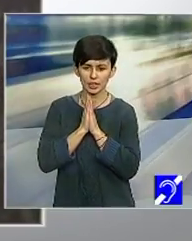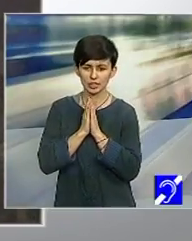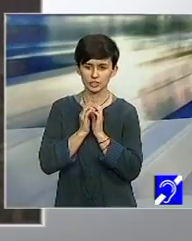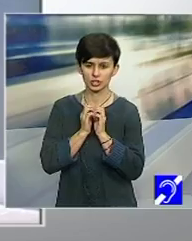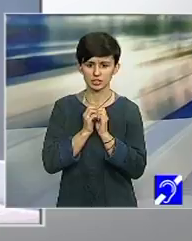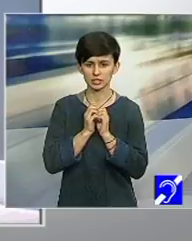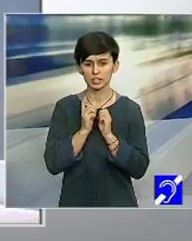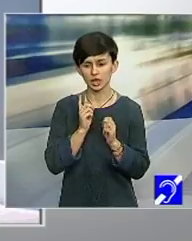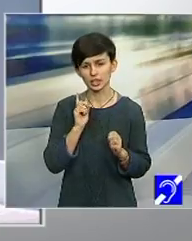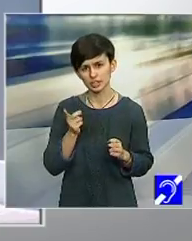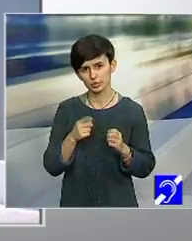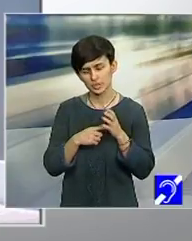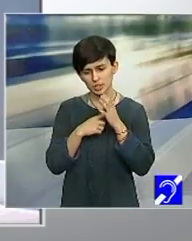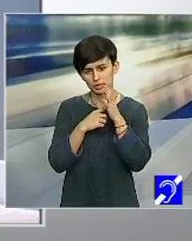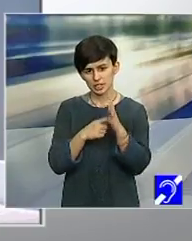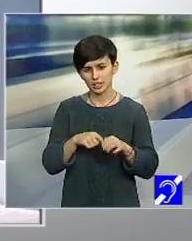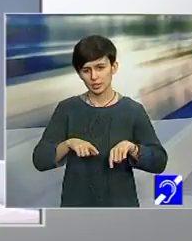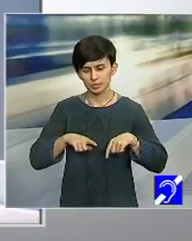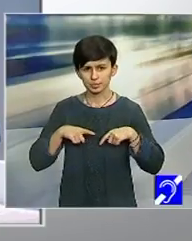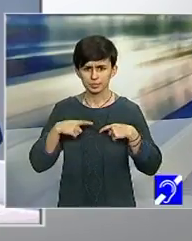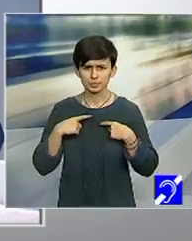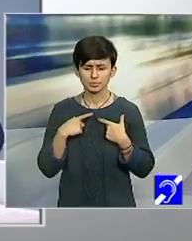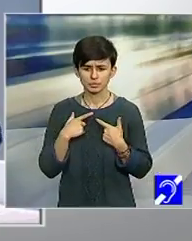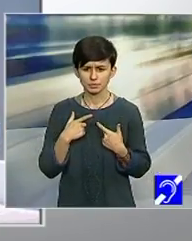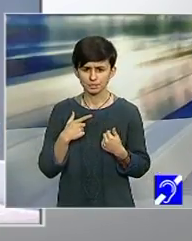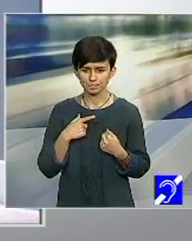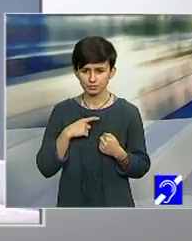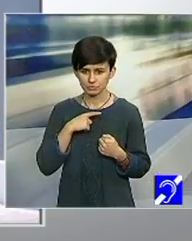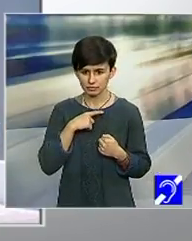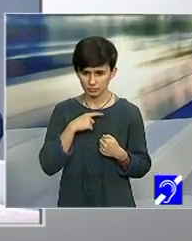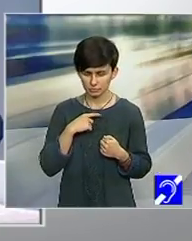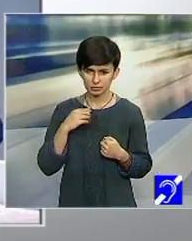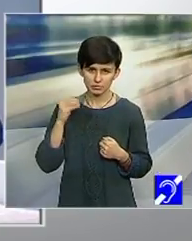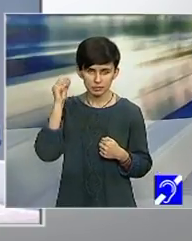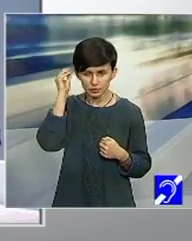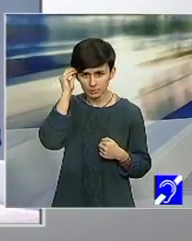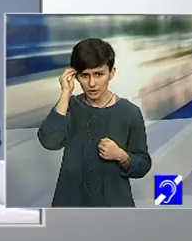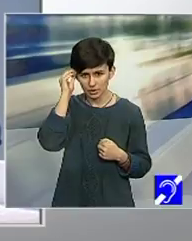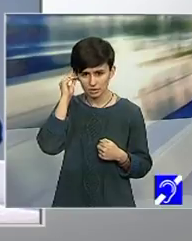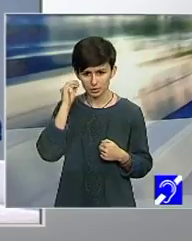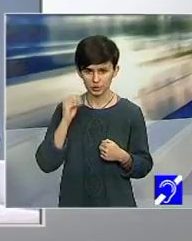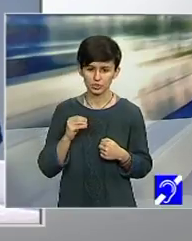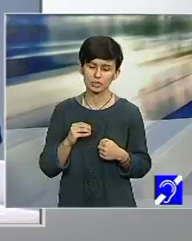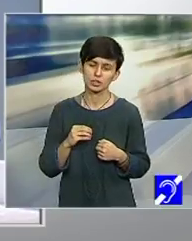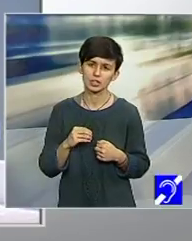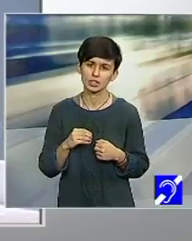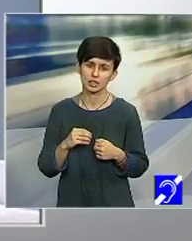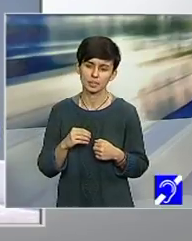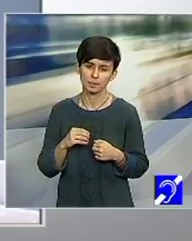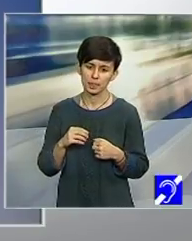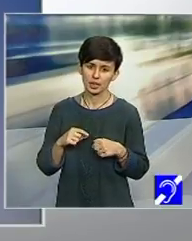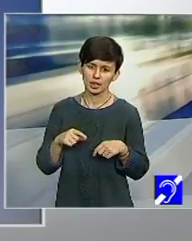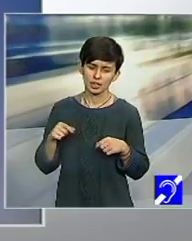reflectăm acolo și să ilustrăm viața laică, viața obișnuită a evreilor din România. Veți avea cine și un